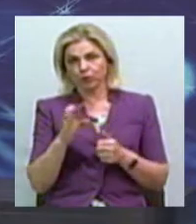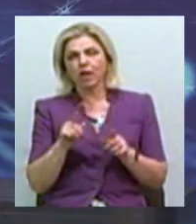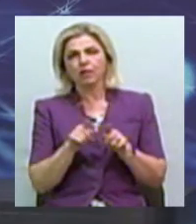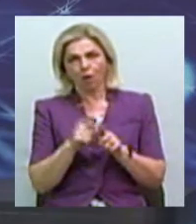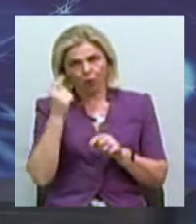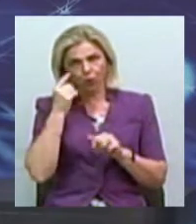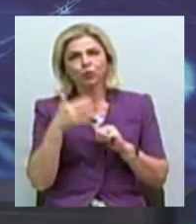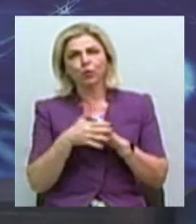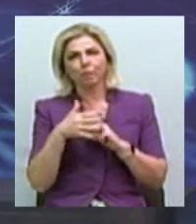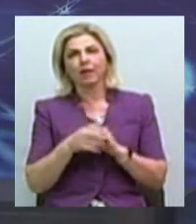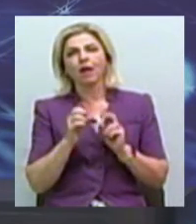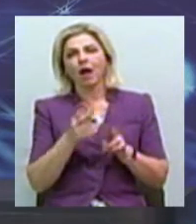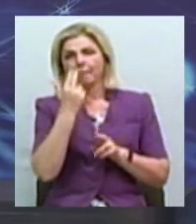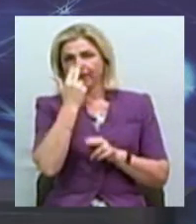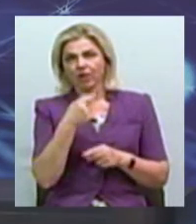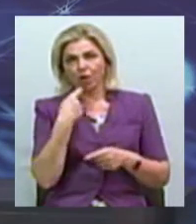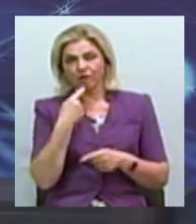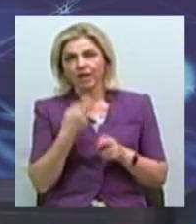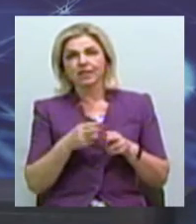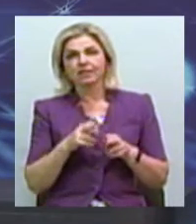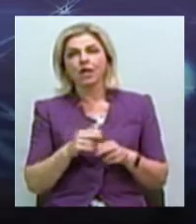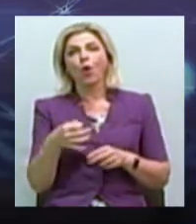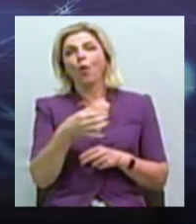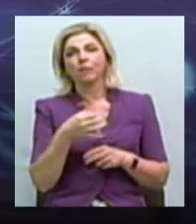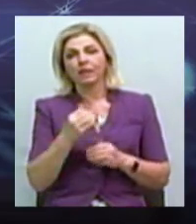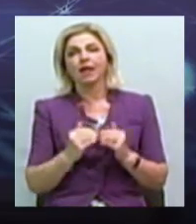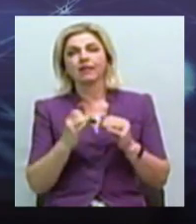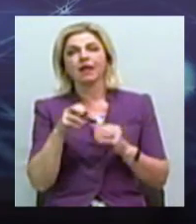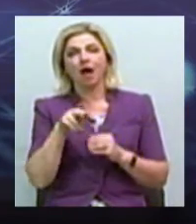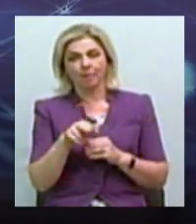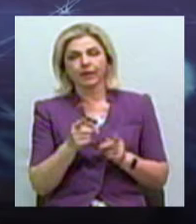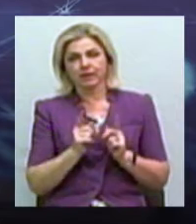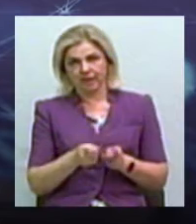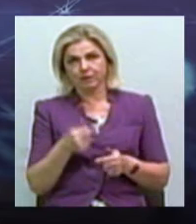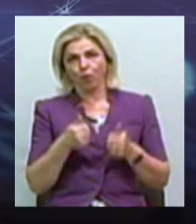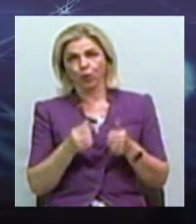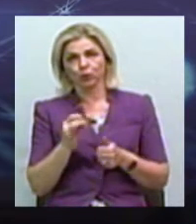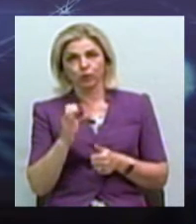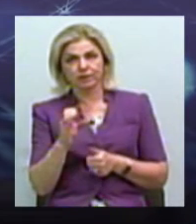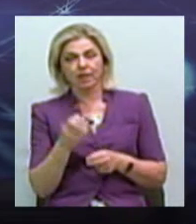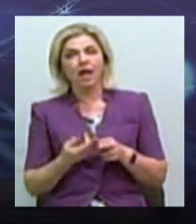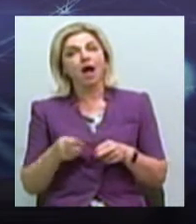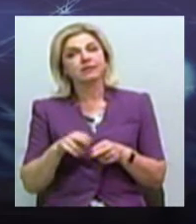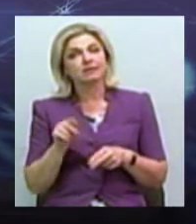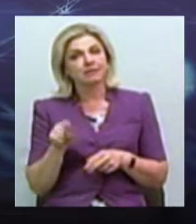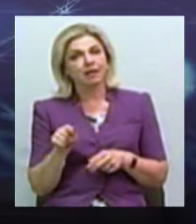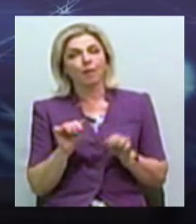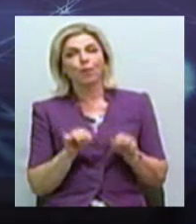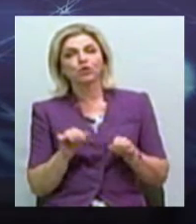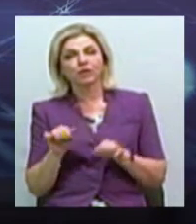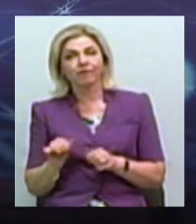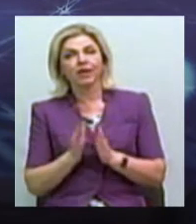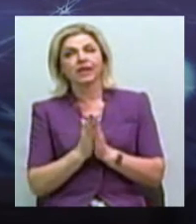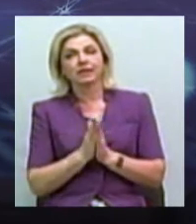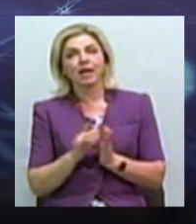ми звикли говорити конкурс. Ось обласний, так, це дійсно конкурс. А це можливість книгам